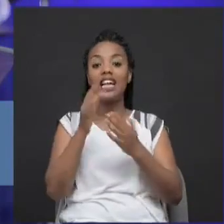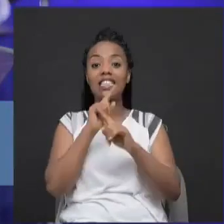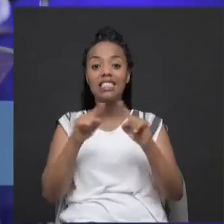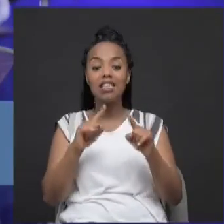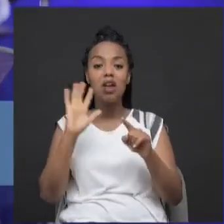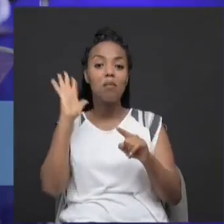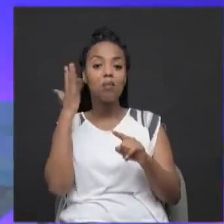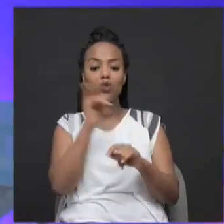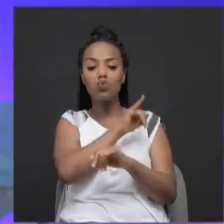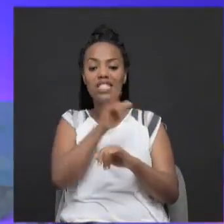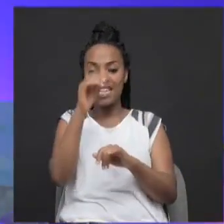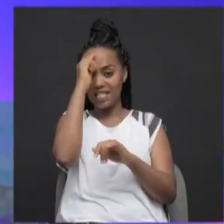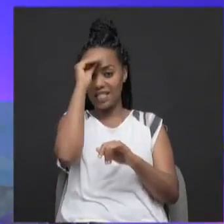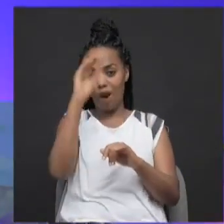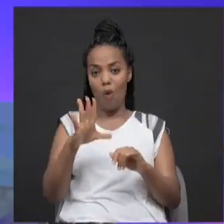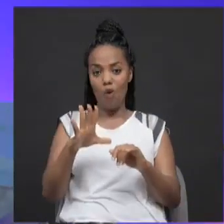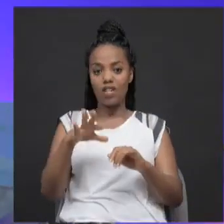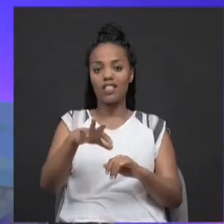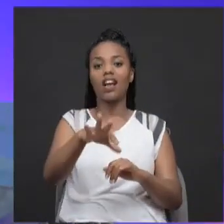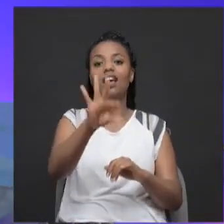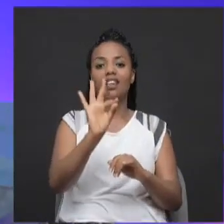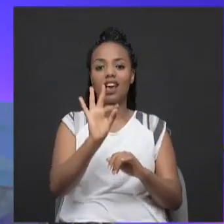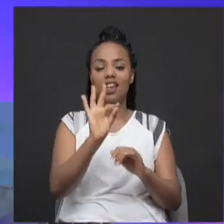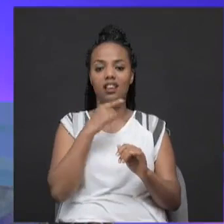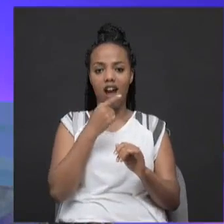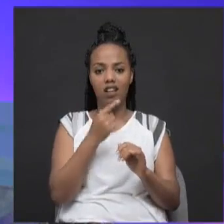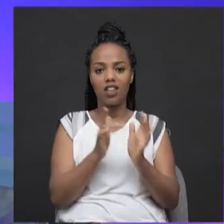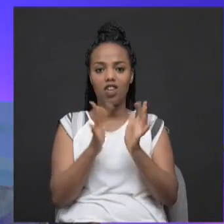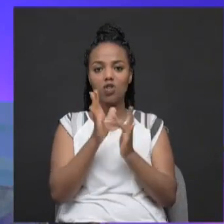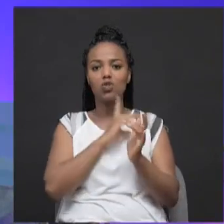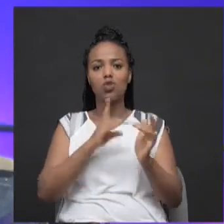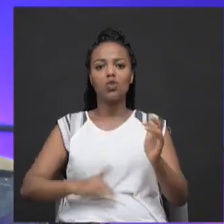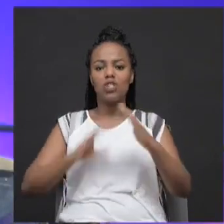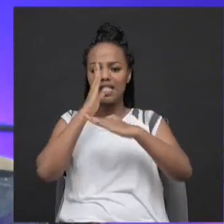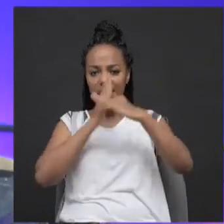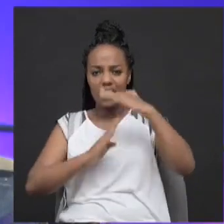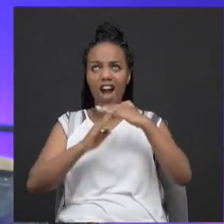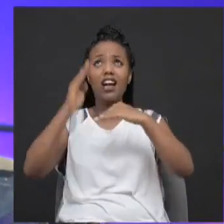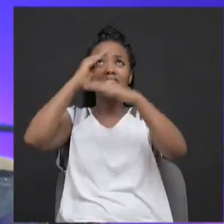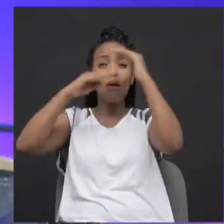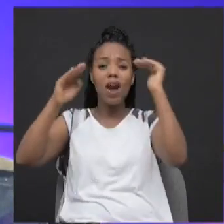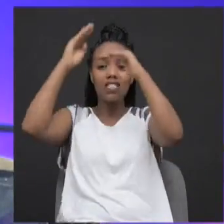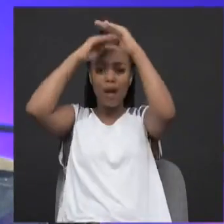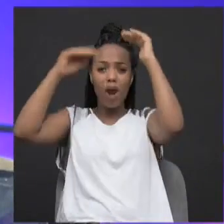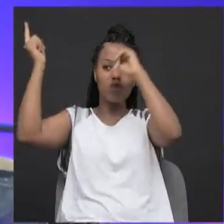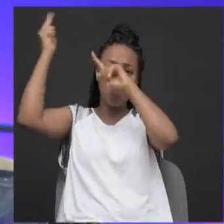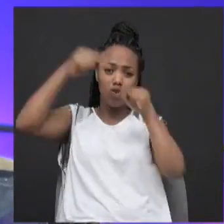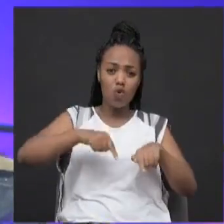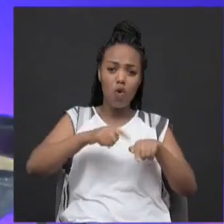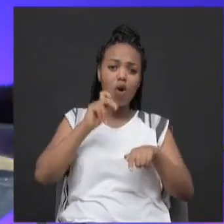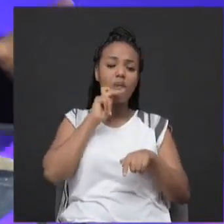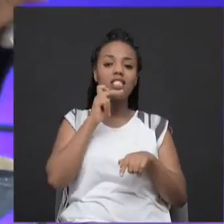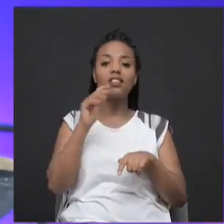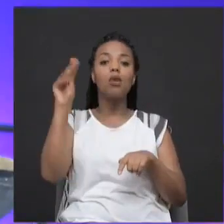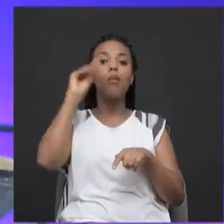ተገኘ ይላል። የኢየሱስ ክርስቶስን ትሕትና ከሰማየ ሰማያት ወርዶ ቅድስት ድንግል ማርያም ማኅፀን